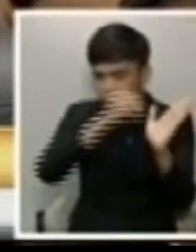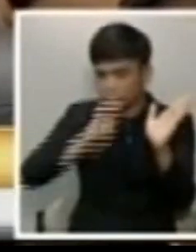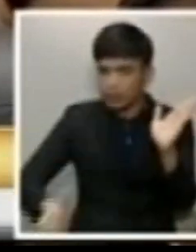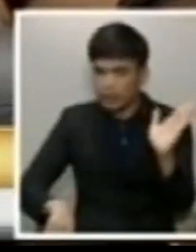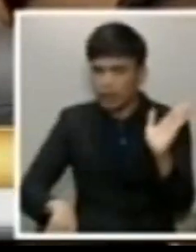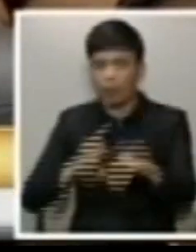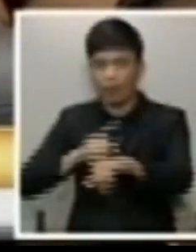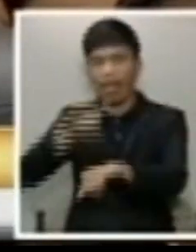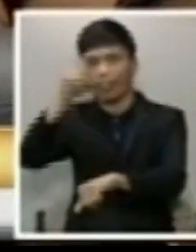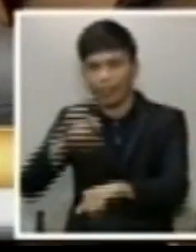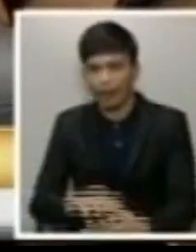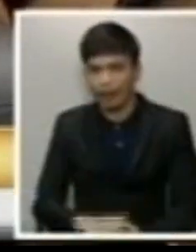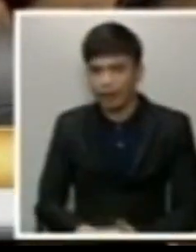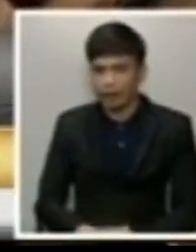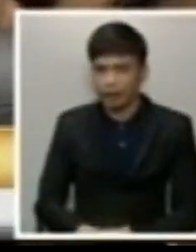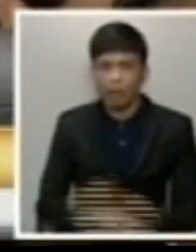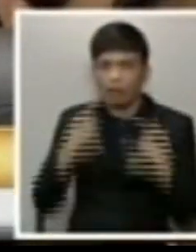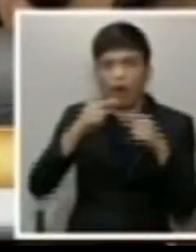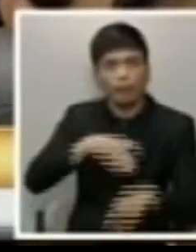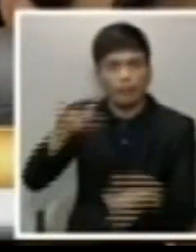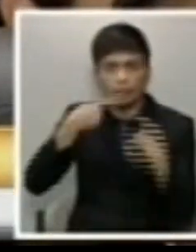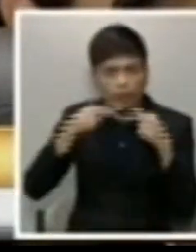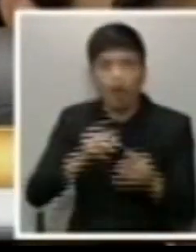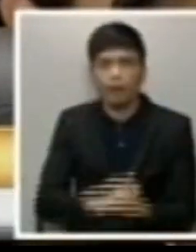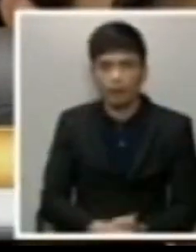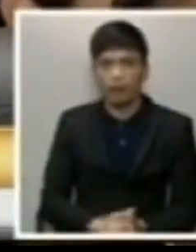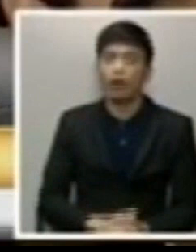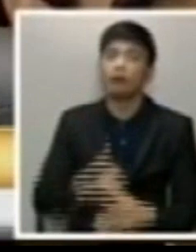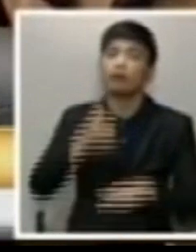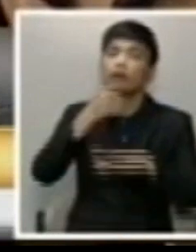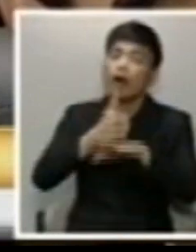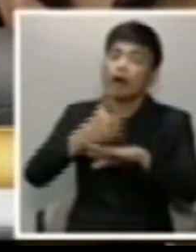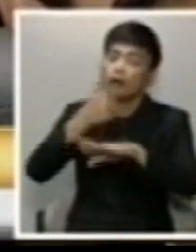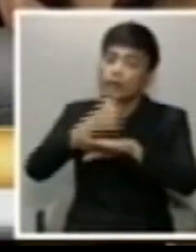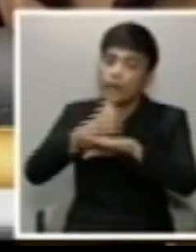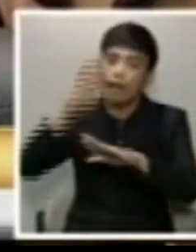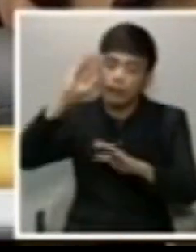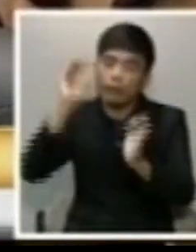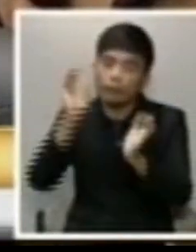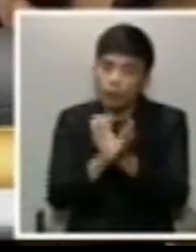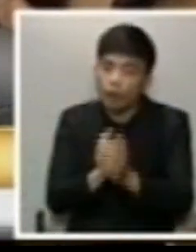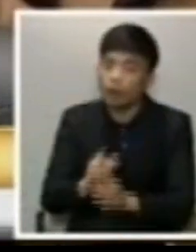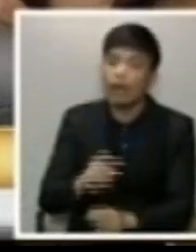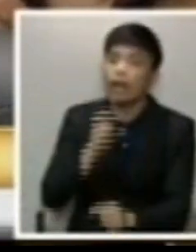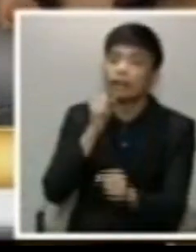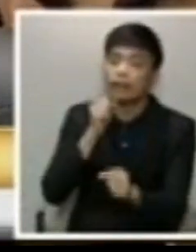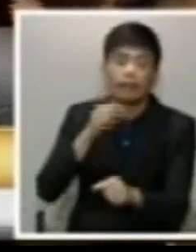กษียณตอบหนังสือไปเลยท่านผบ.ถ้าไม่มีงานอื่นทำ